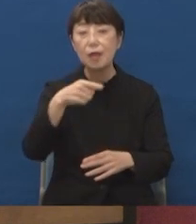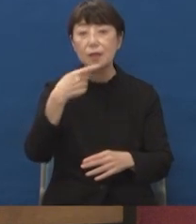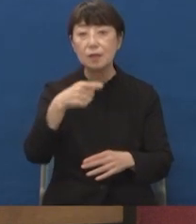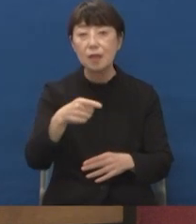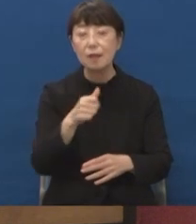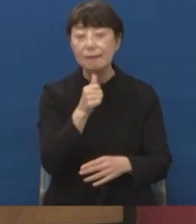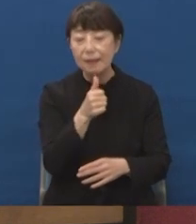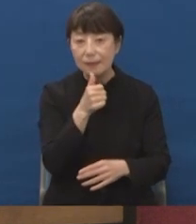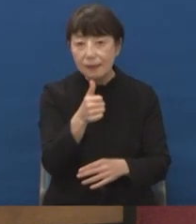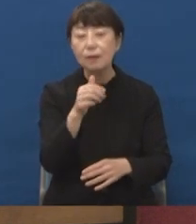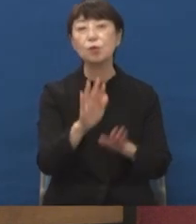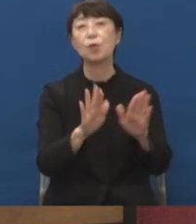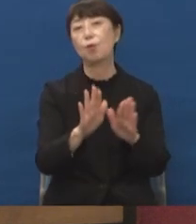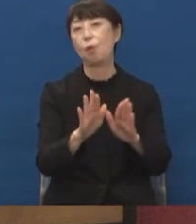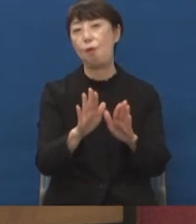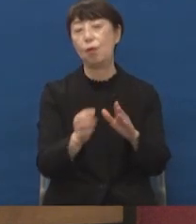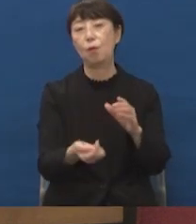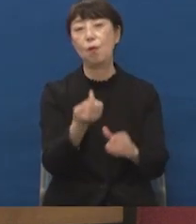生じており、